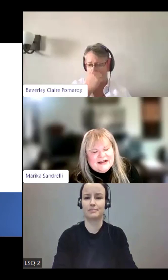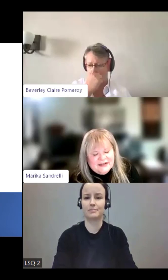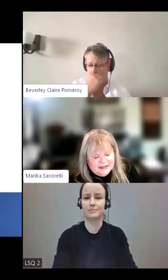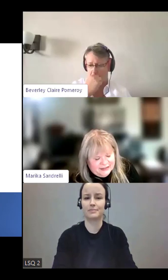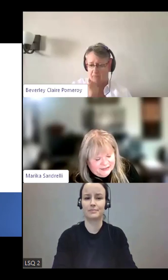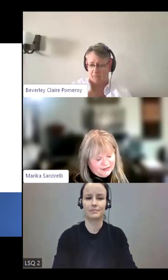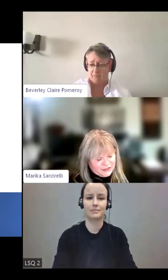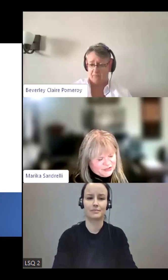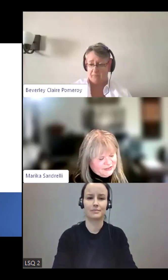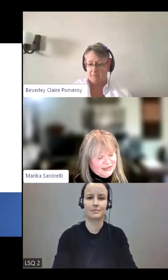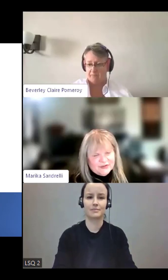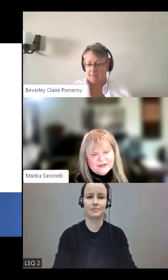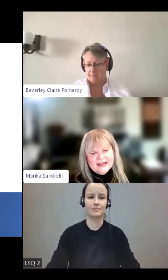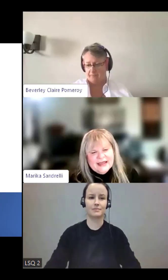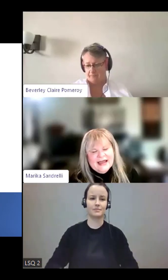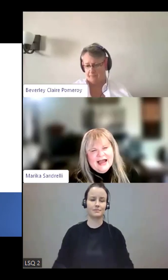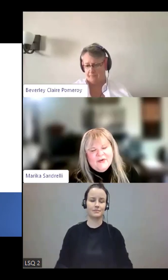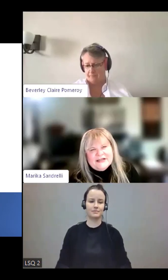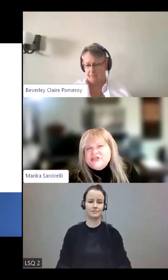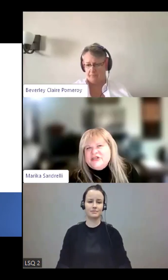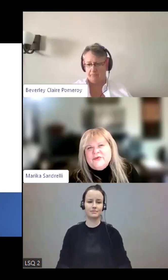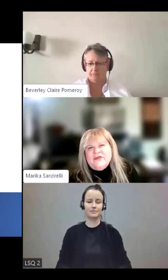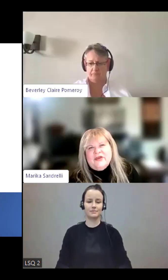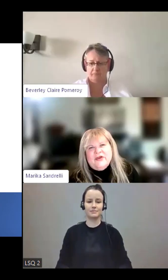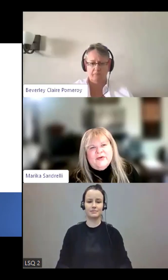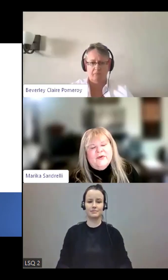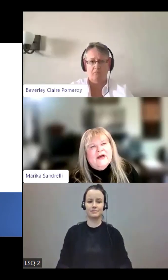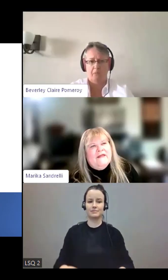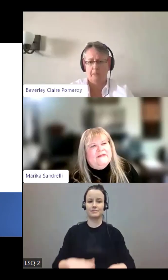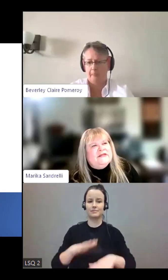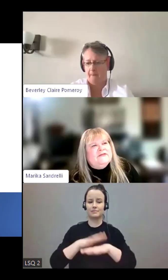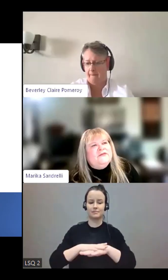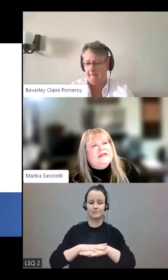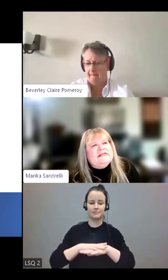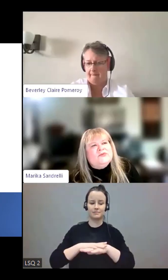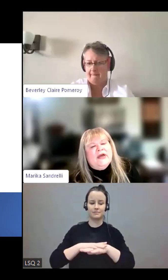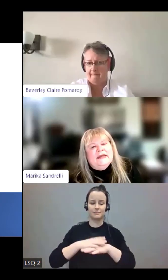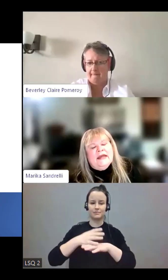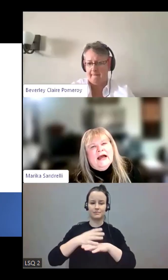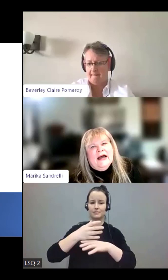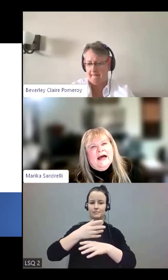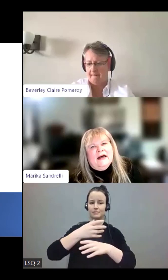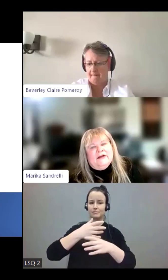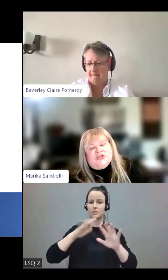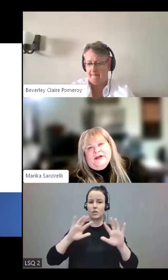je voulais partager avec vous la différence